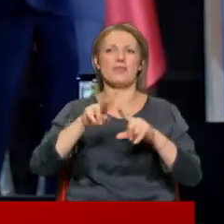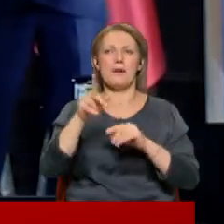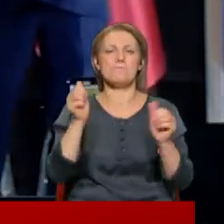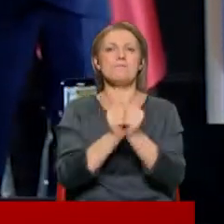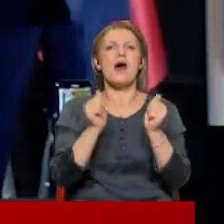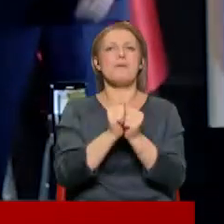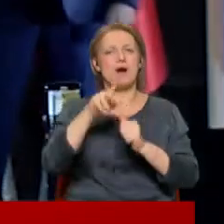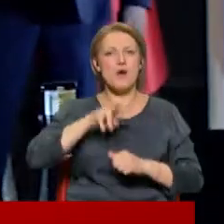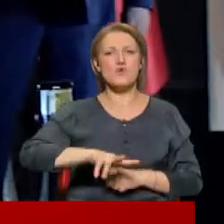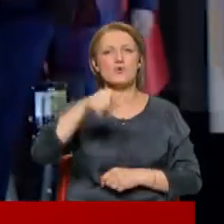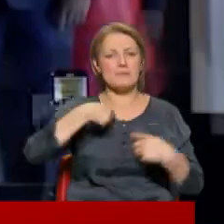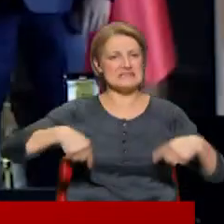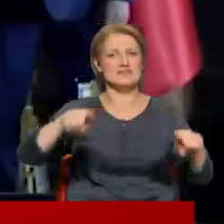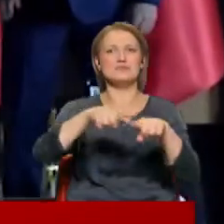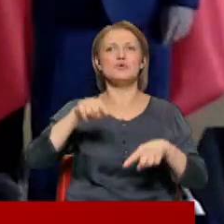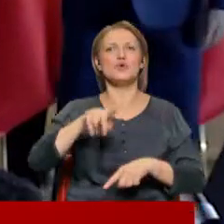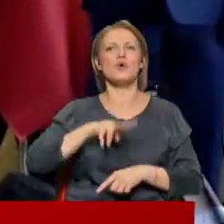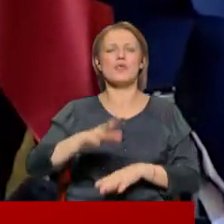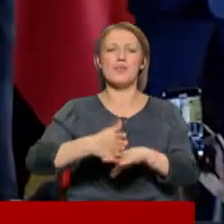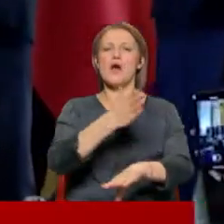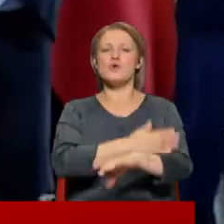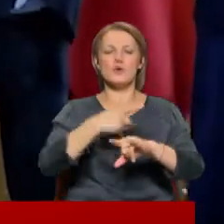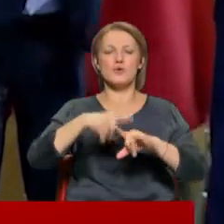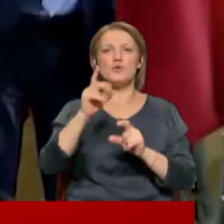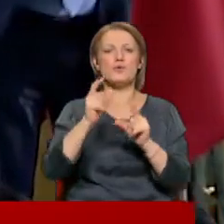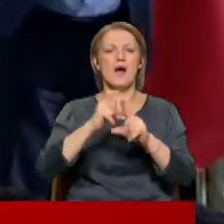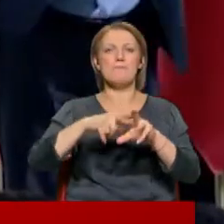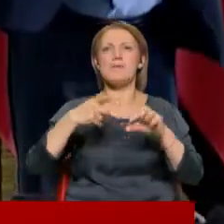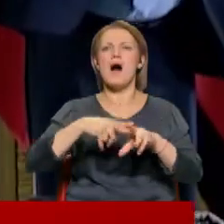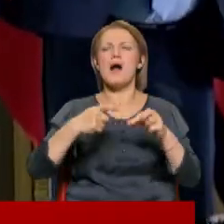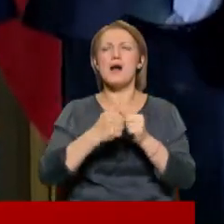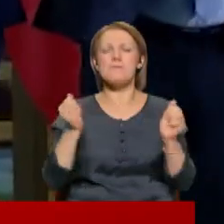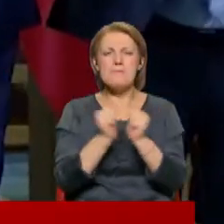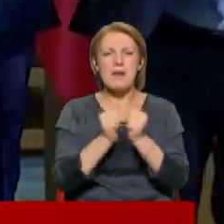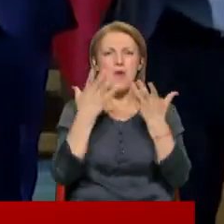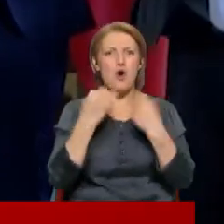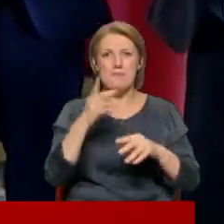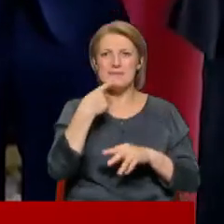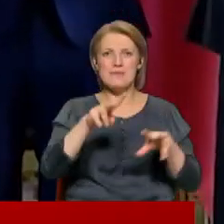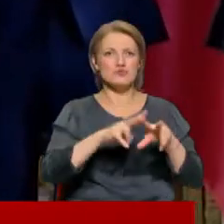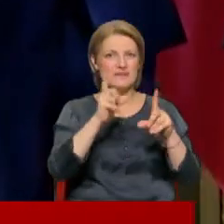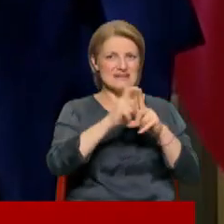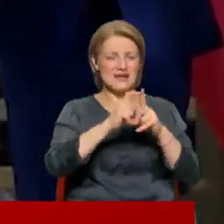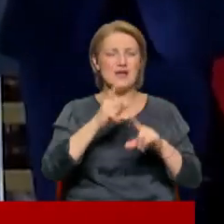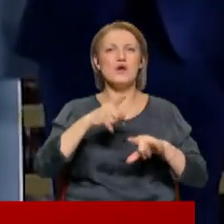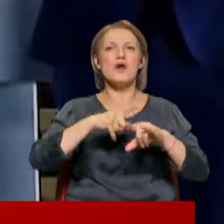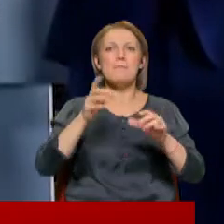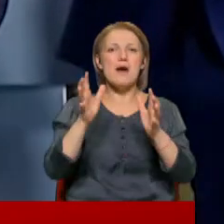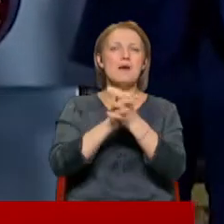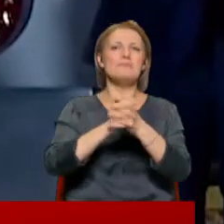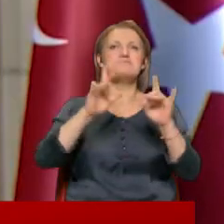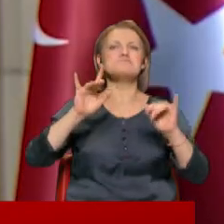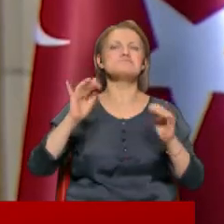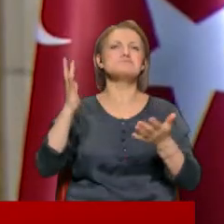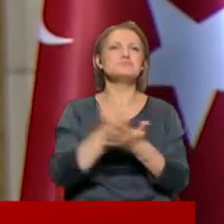beraber yürüdük biz bu yollarda. Daha önce Hüdapar'la yan yana gelmem diyen Mustafa Destici, Hüdapar Genel Başkanı'yla el ele zafer